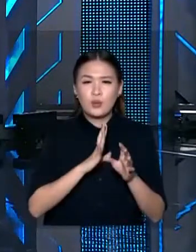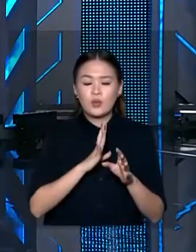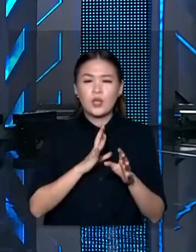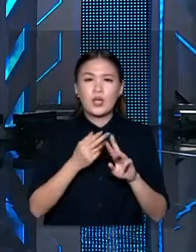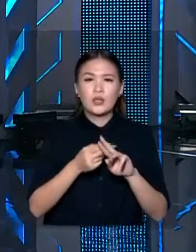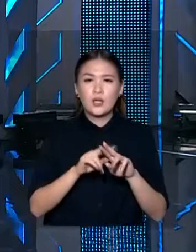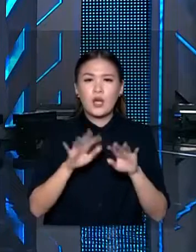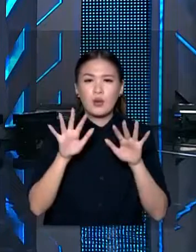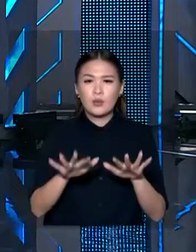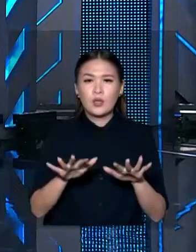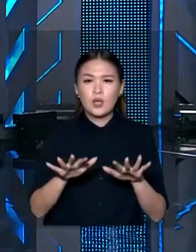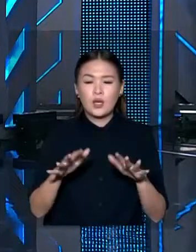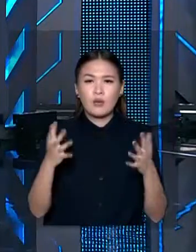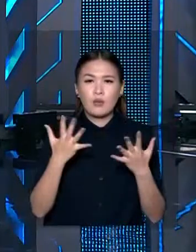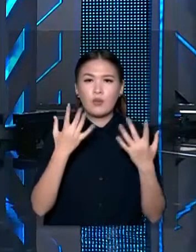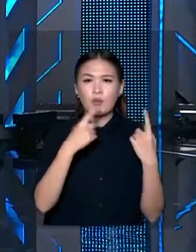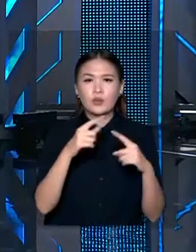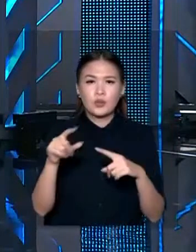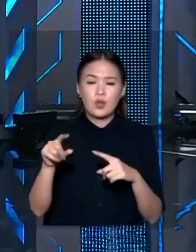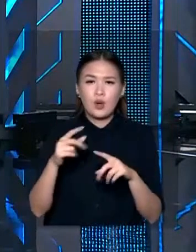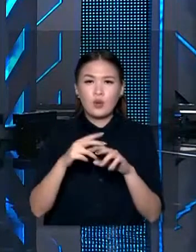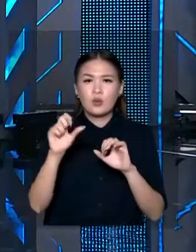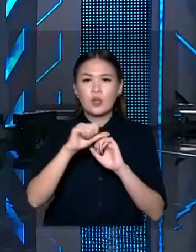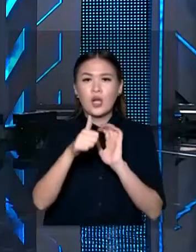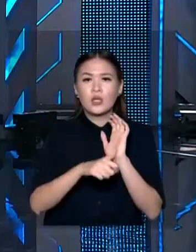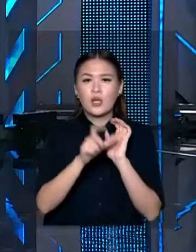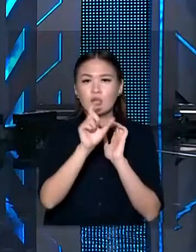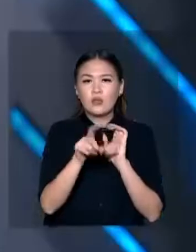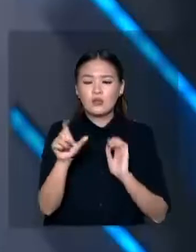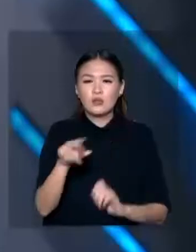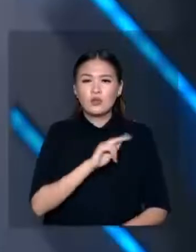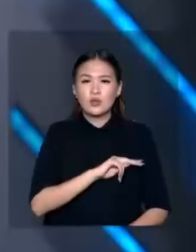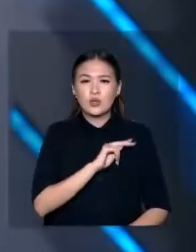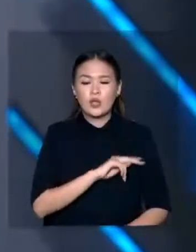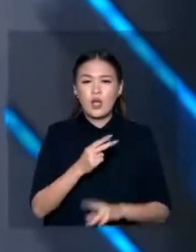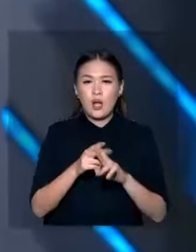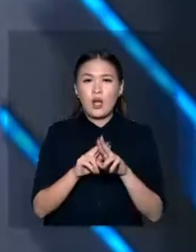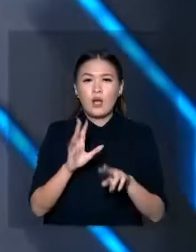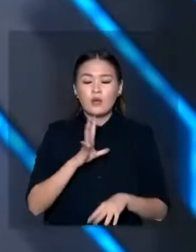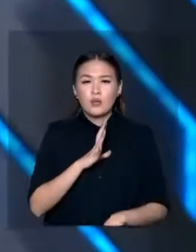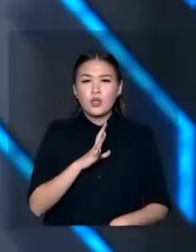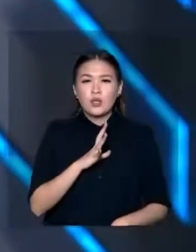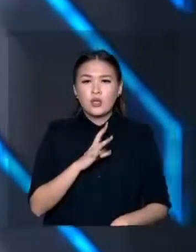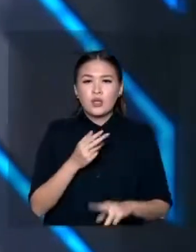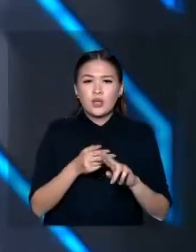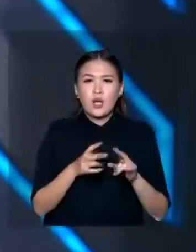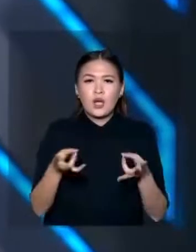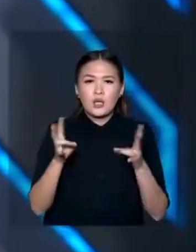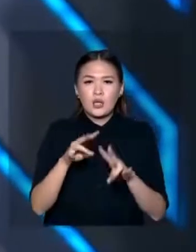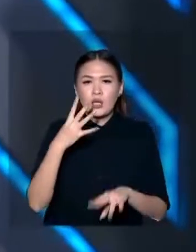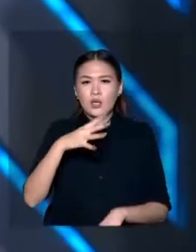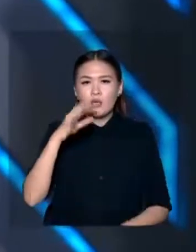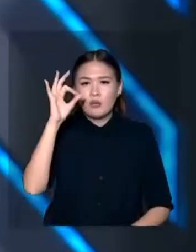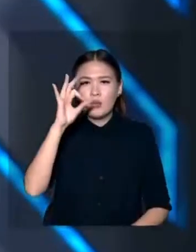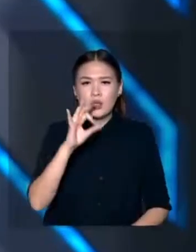Өзге кәсіпорындардан айырмашылығы, мұнда бар болғаны 16 адам ғана жұмыс істейді. Ал кәсіпорын жылына қалдықтардың